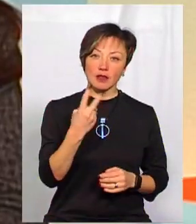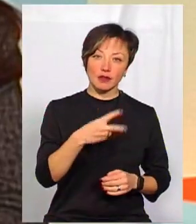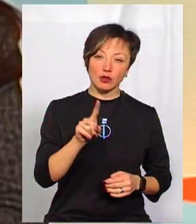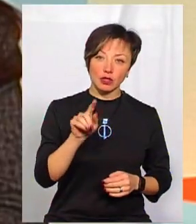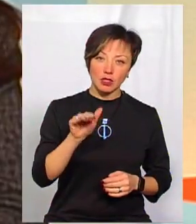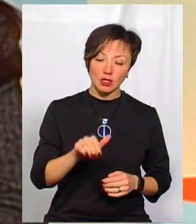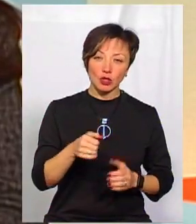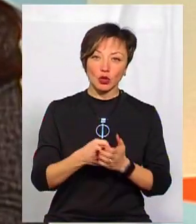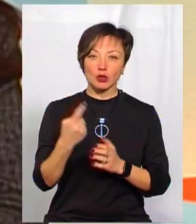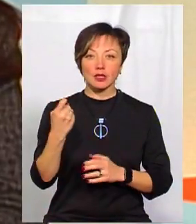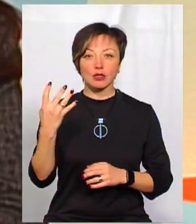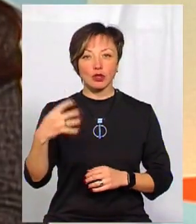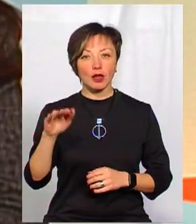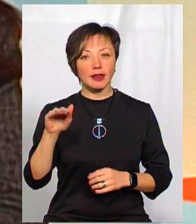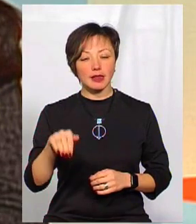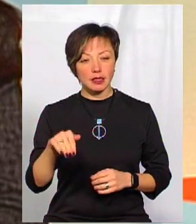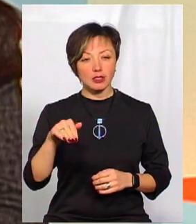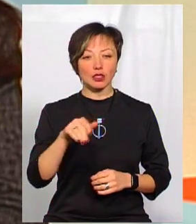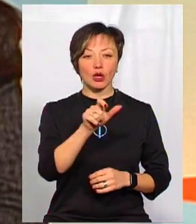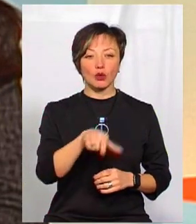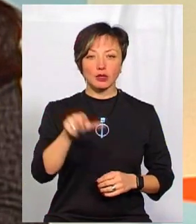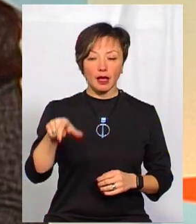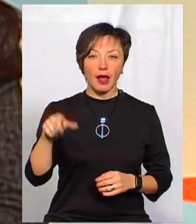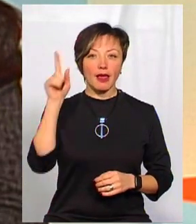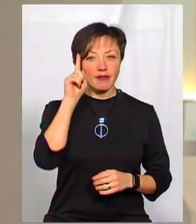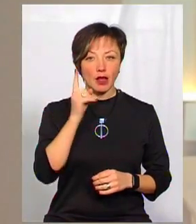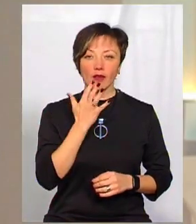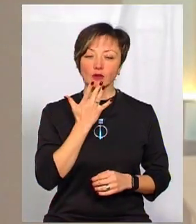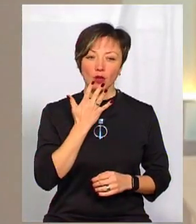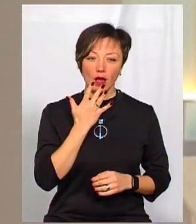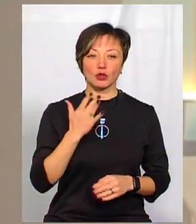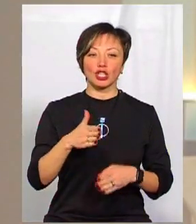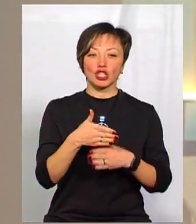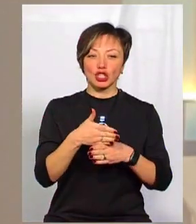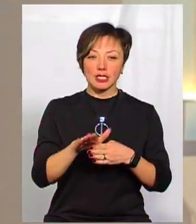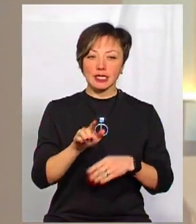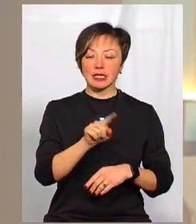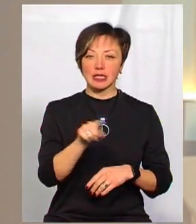121 тисячі до 140 тисяч осіб єврейської національності. Частина з них